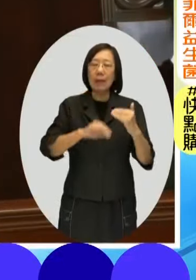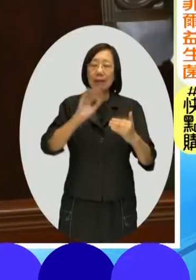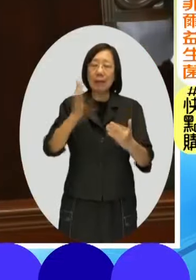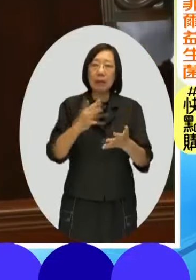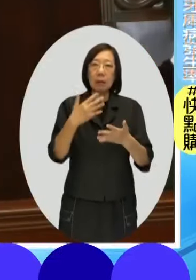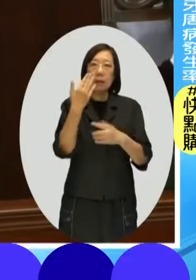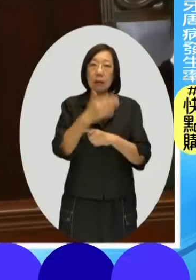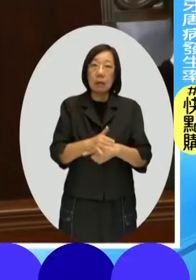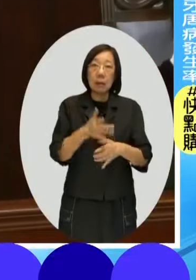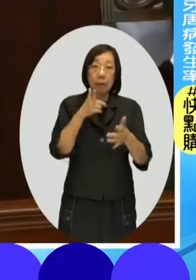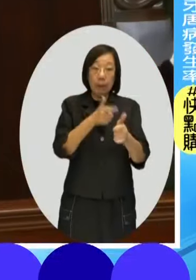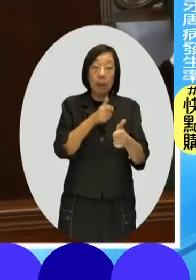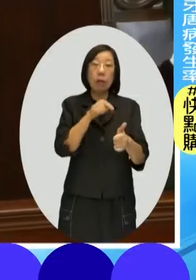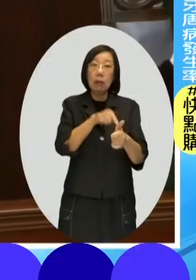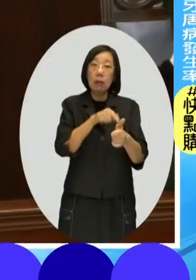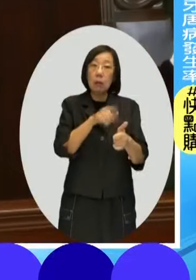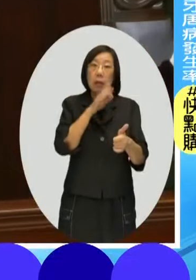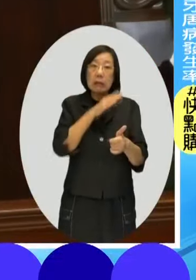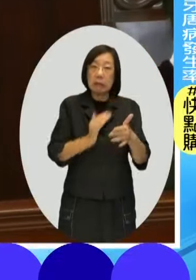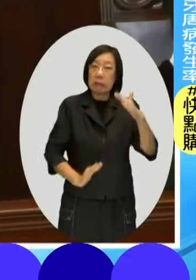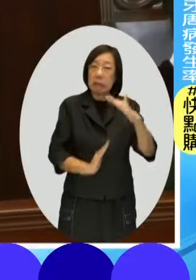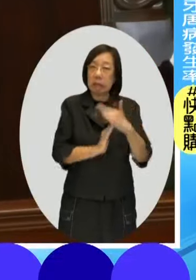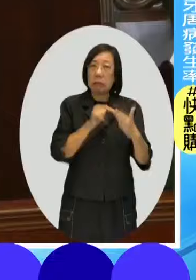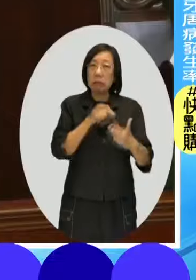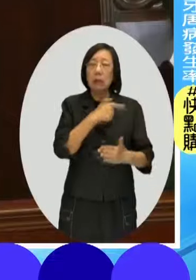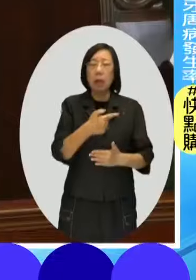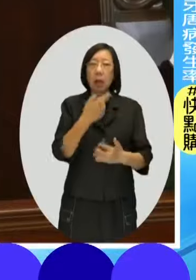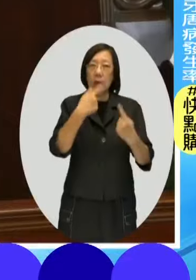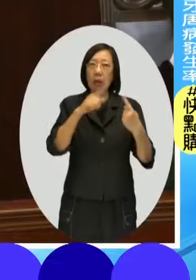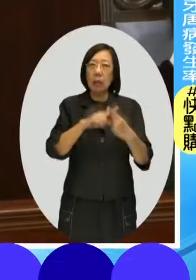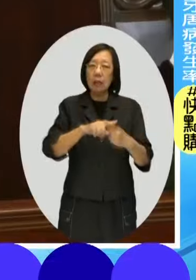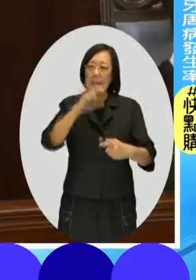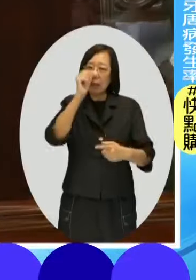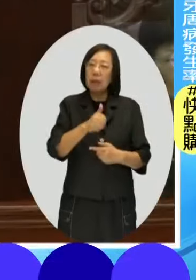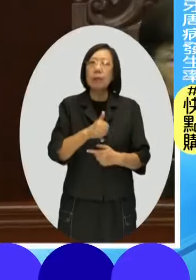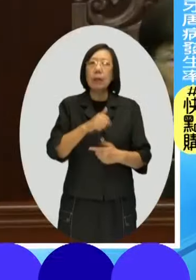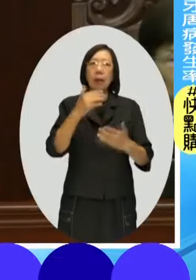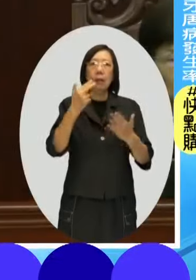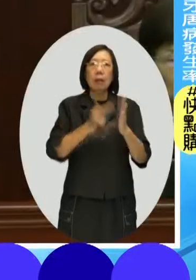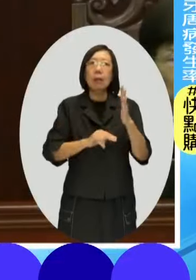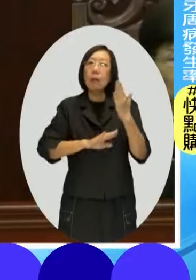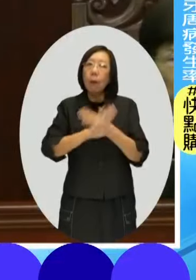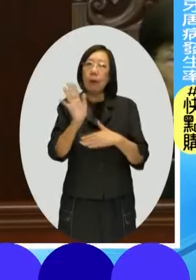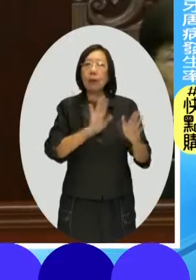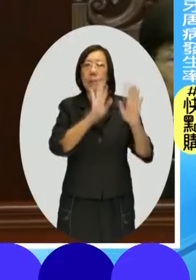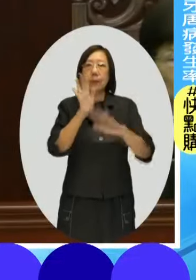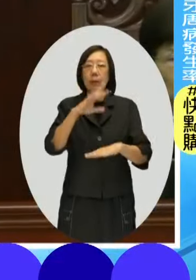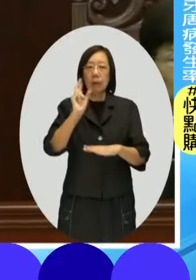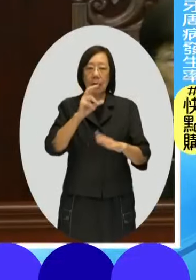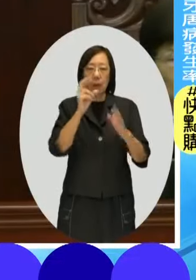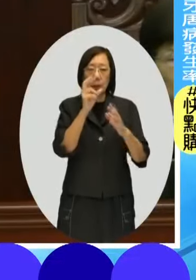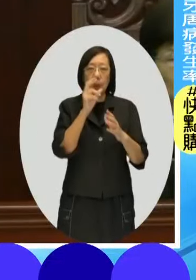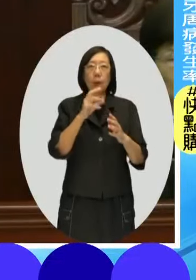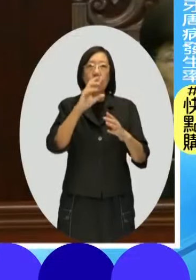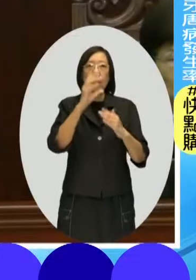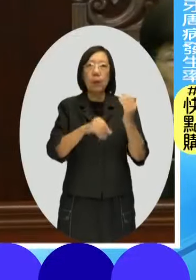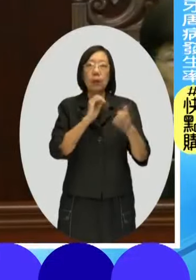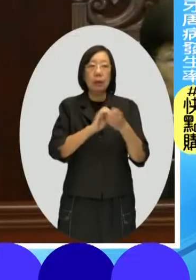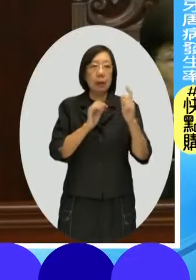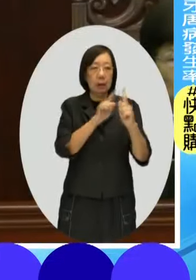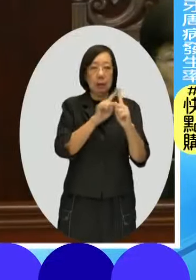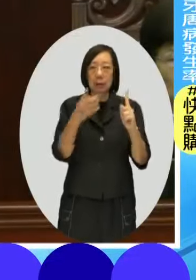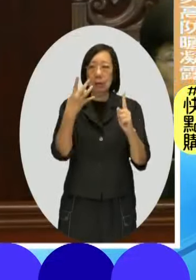人啊，大法官一定就法官呢一定就会判你无罪。那如果杀人前忘记装病怎么办啊？没关系，因为根据大法官的裁